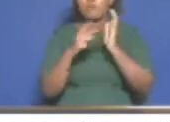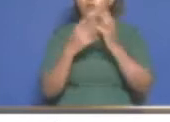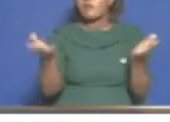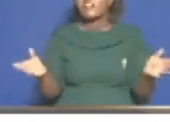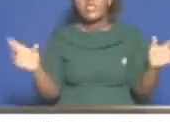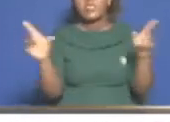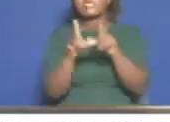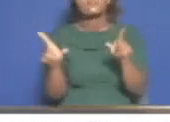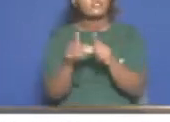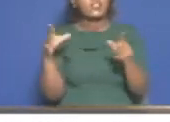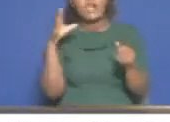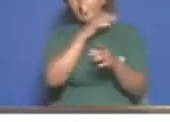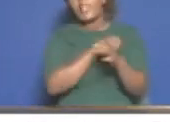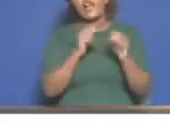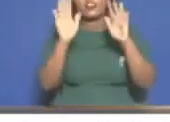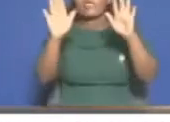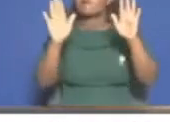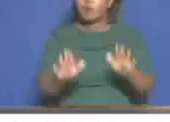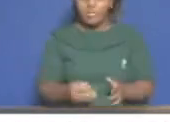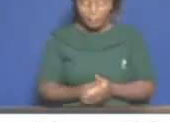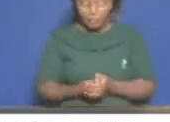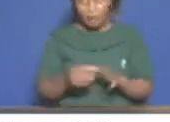maana kabisa. Unapata ya kwamba ninakosa